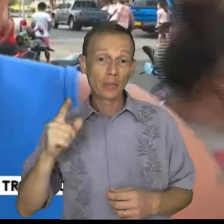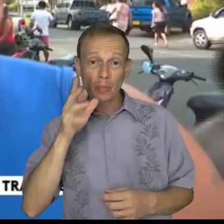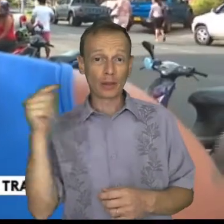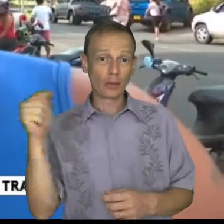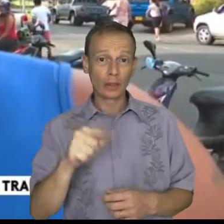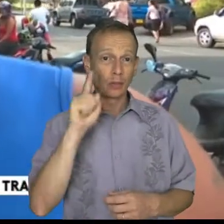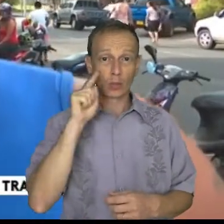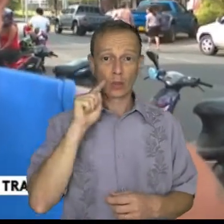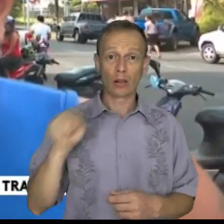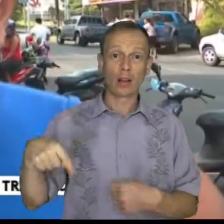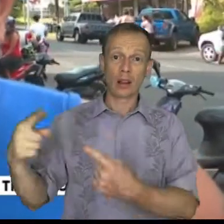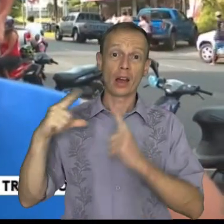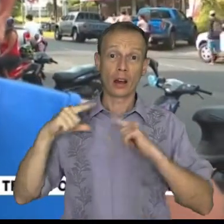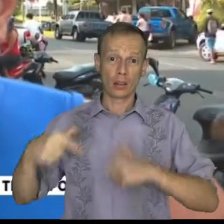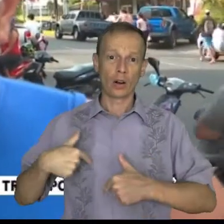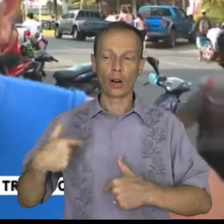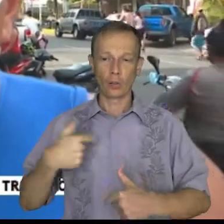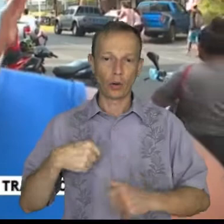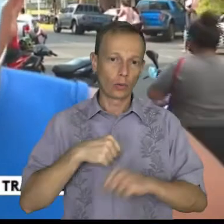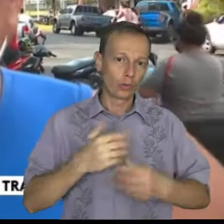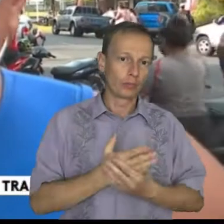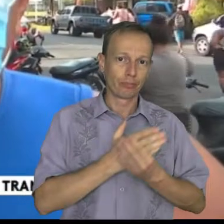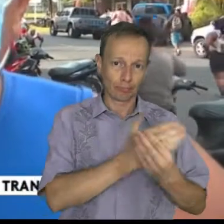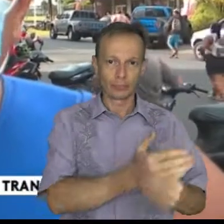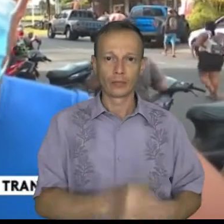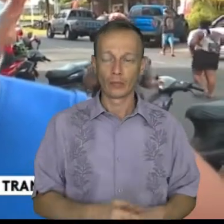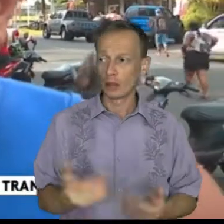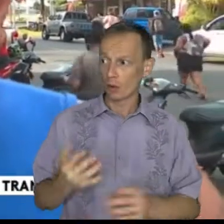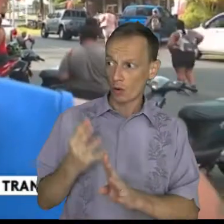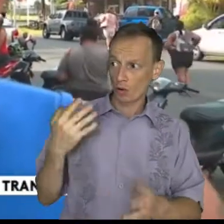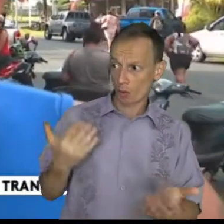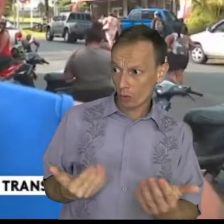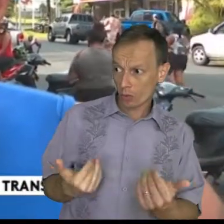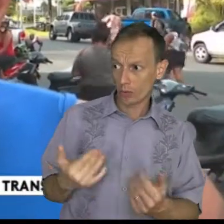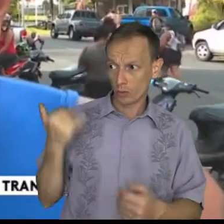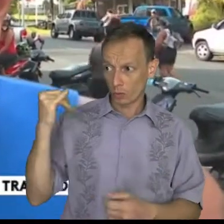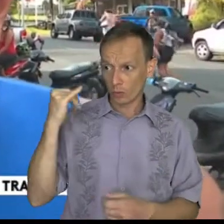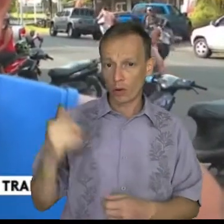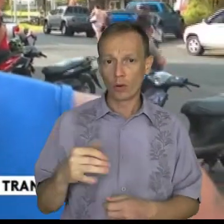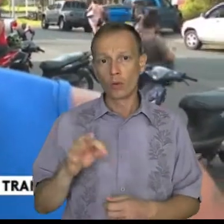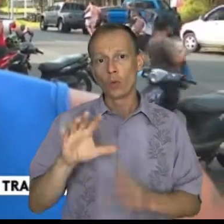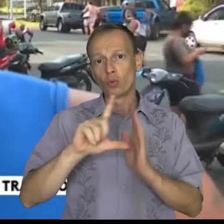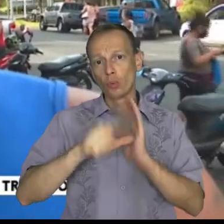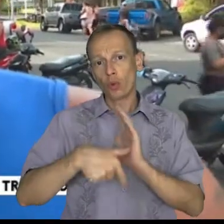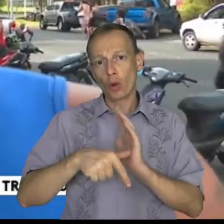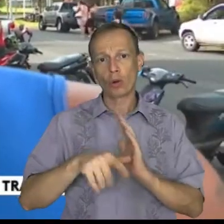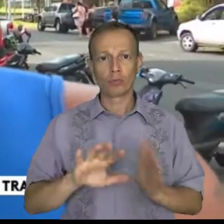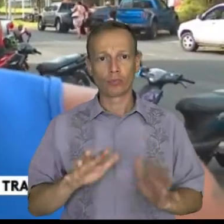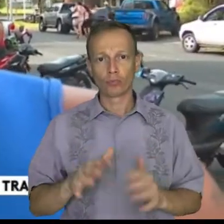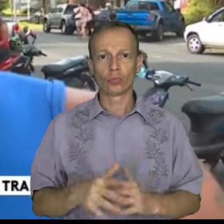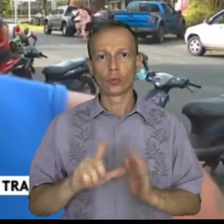Comme elle n'a pas pu venir, elle est partie à l'école. Et tu attends depuis longtemps?